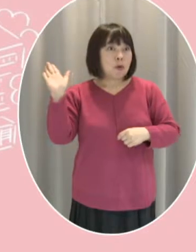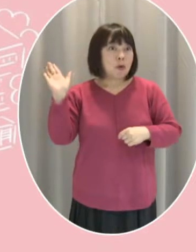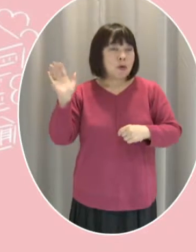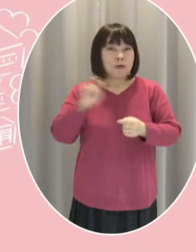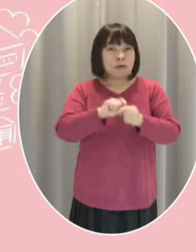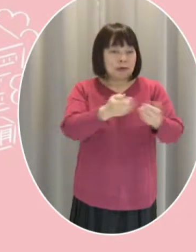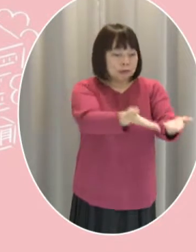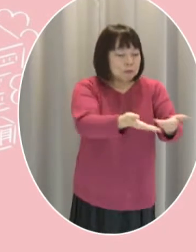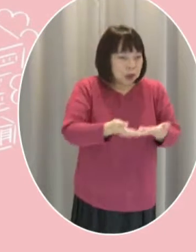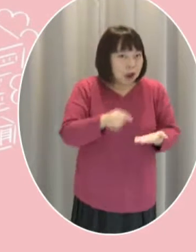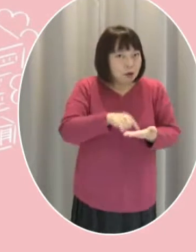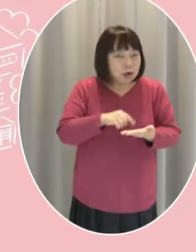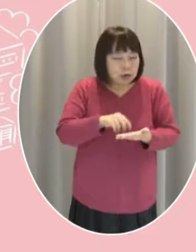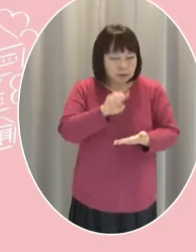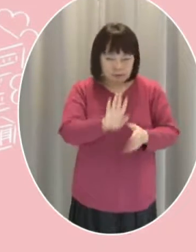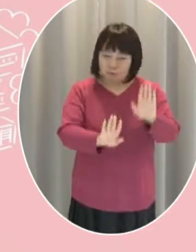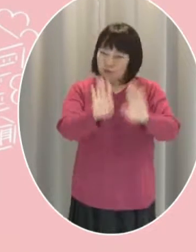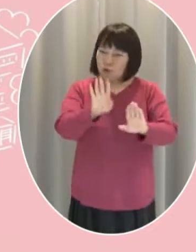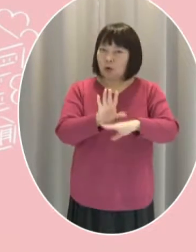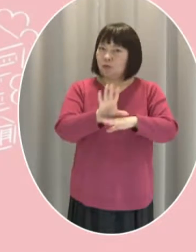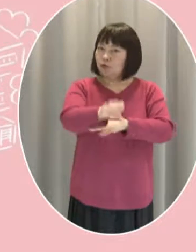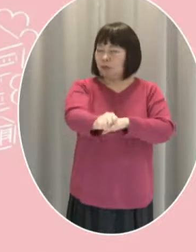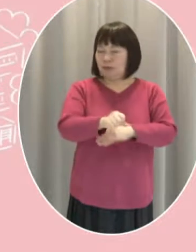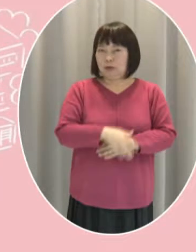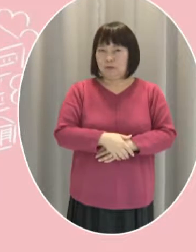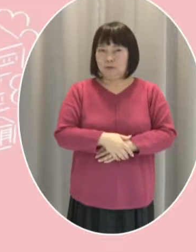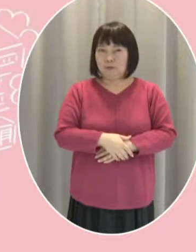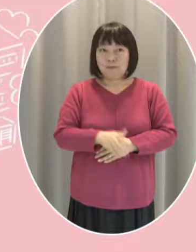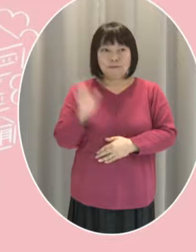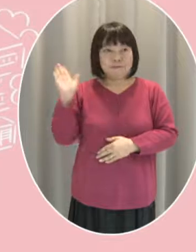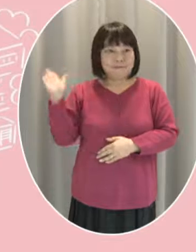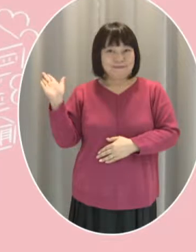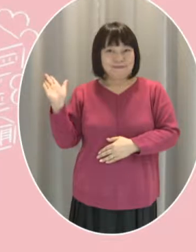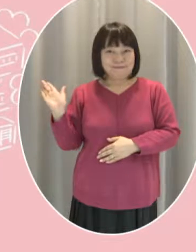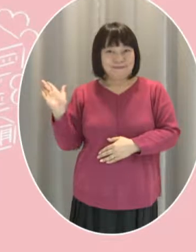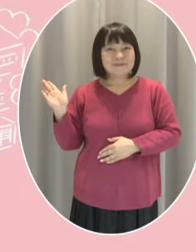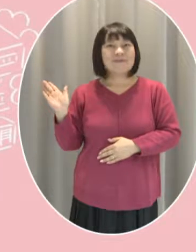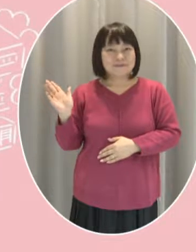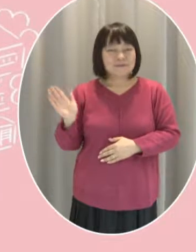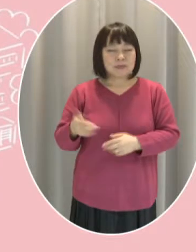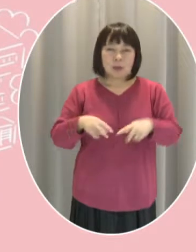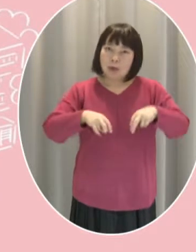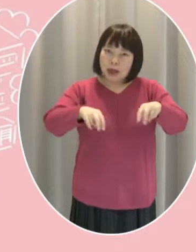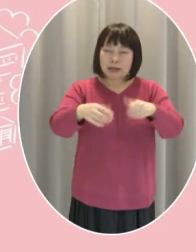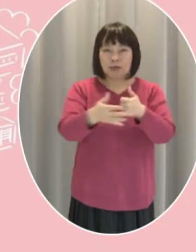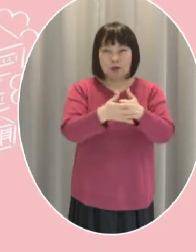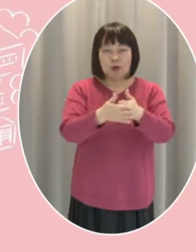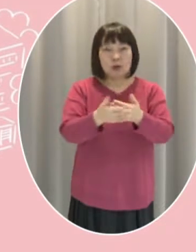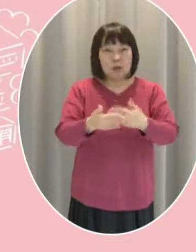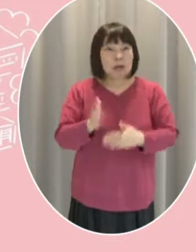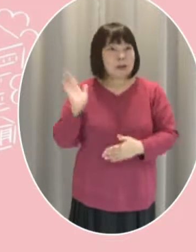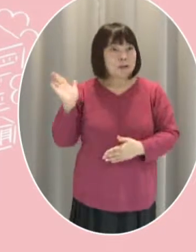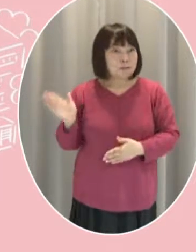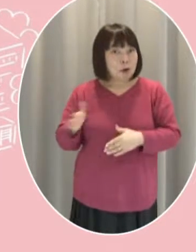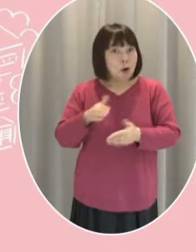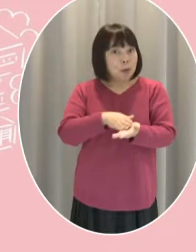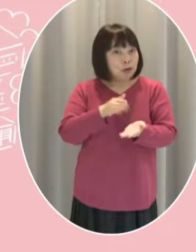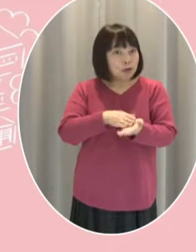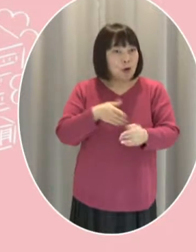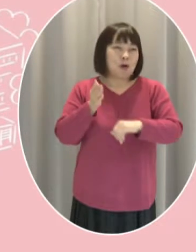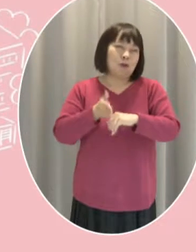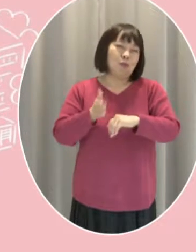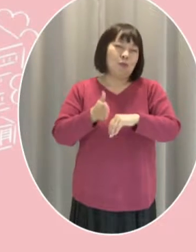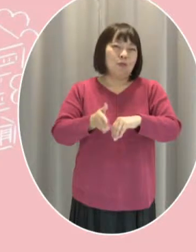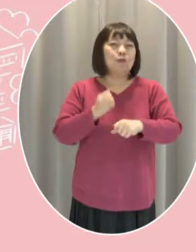ますたくさんのボランティアさんに協力していただきこのようなお弁当を作ってい